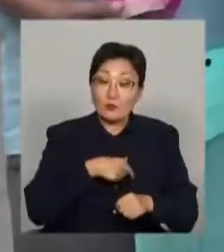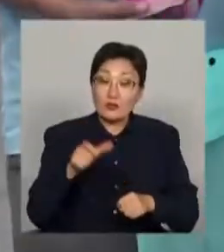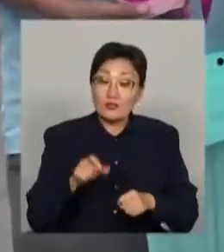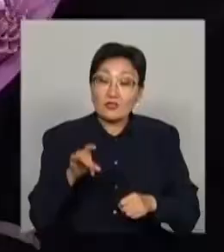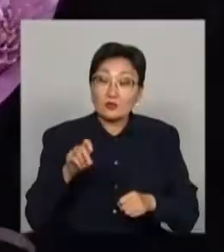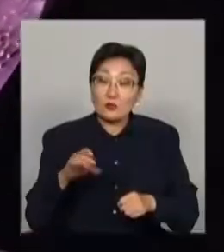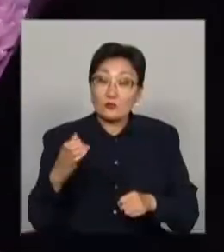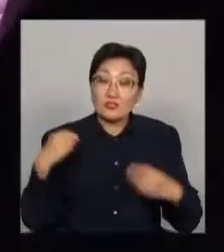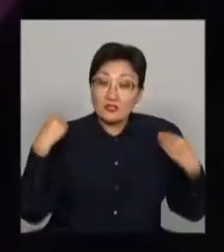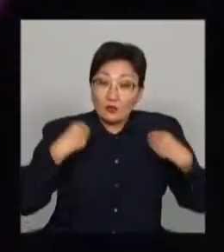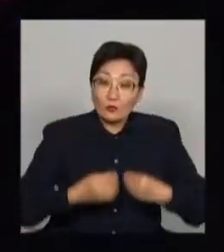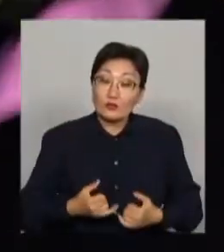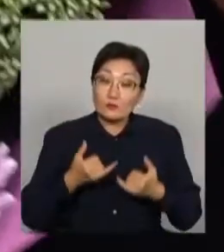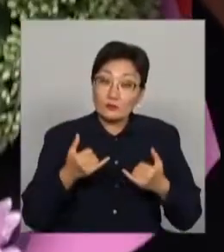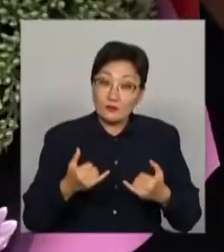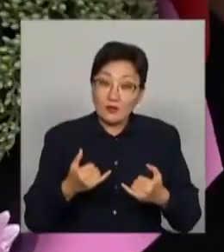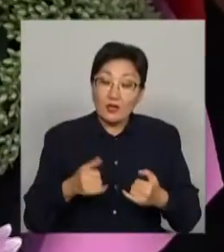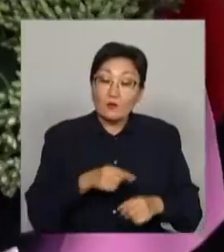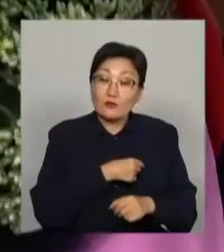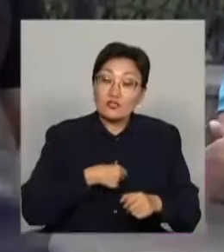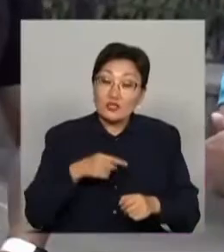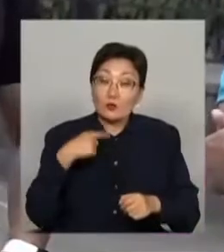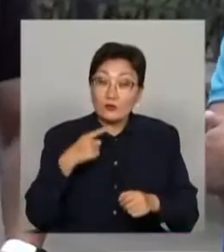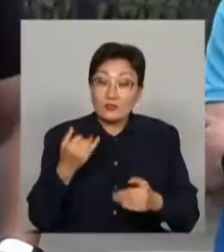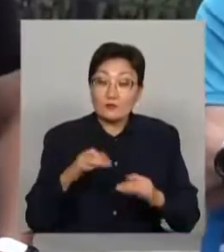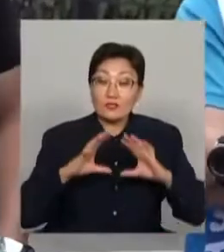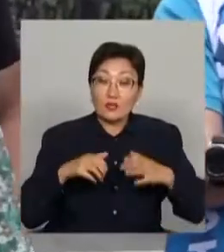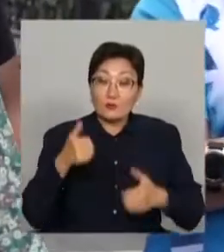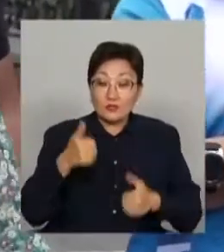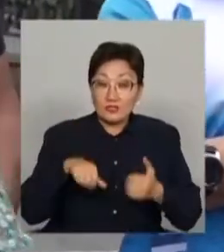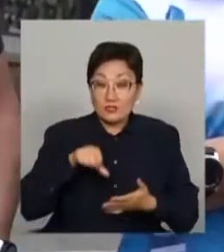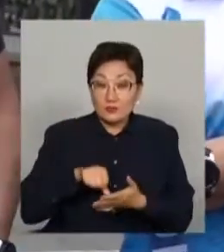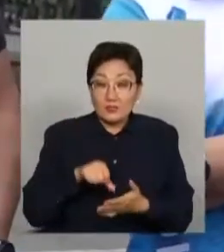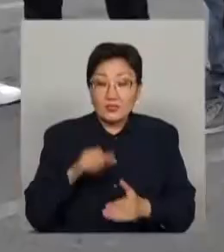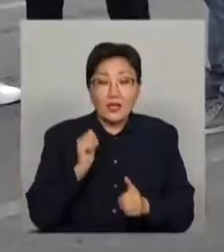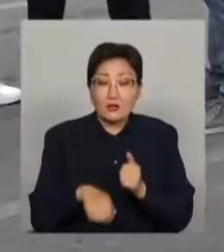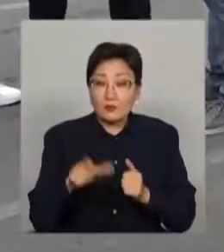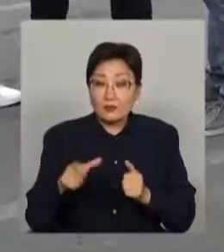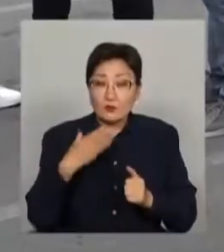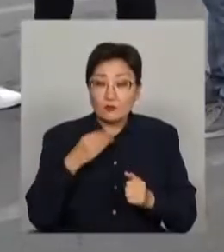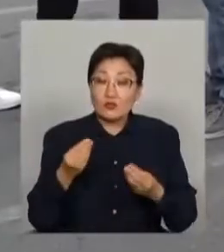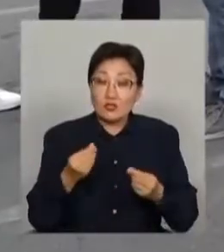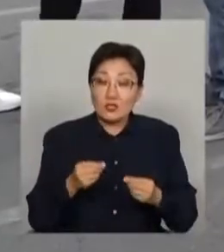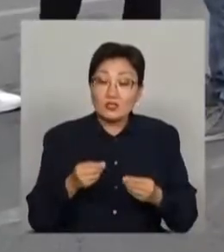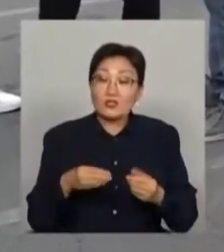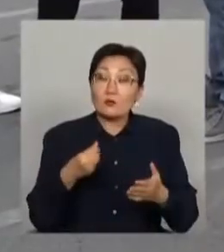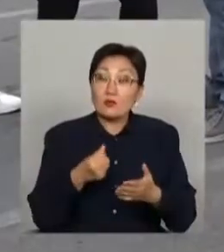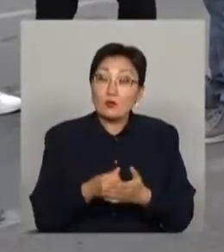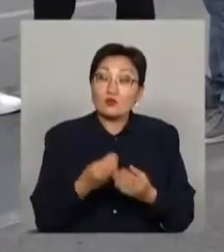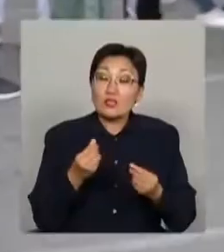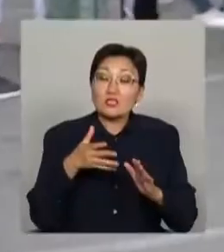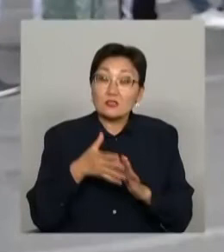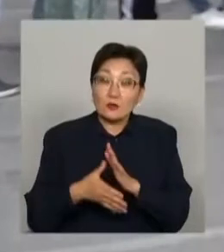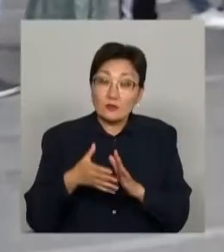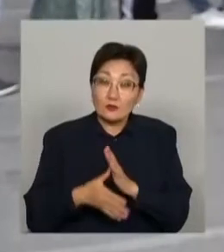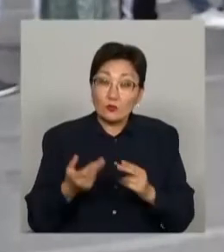иығына шапан жауып құрмет көрсетті. Жаттықтырушылардың айтуынша, әлем чемпионатына қатысқандардың әрқайсысы өз қаражатына барыпты. Студияда